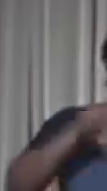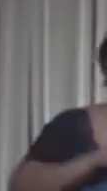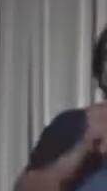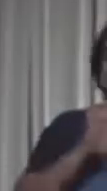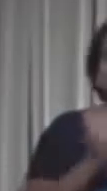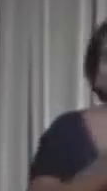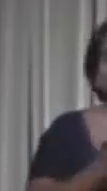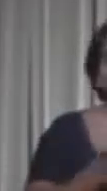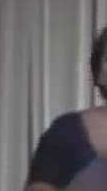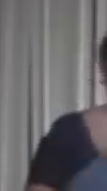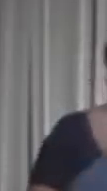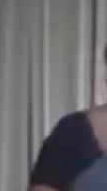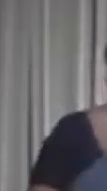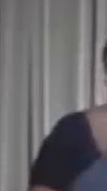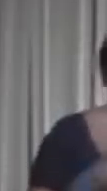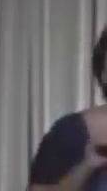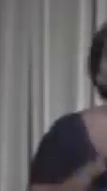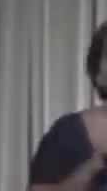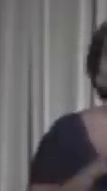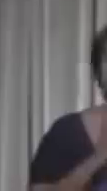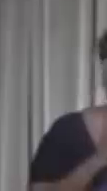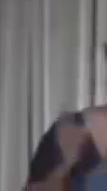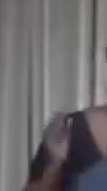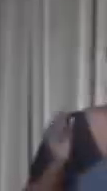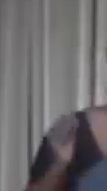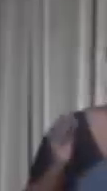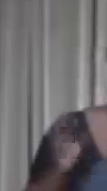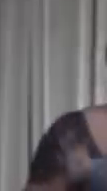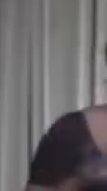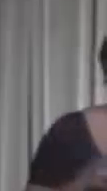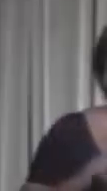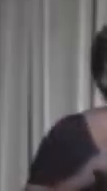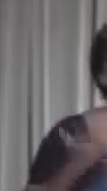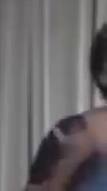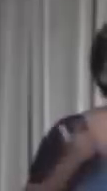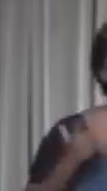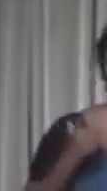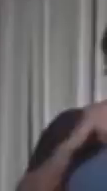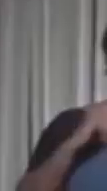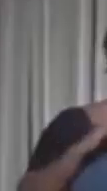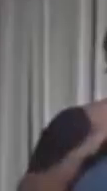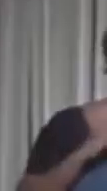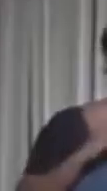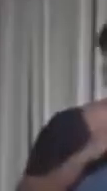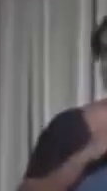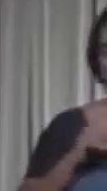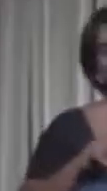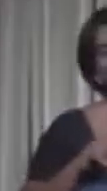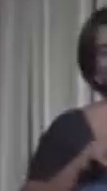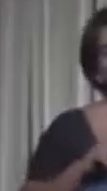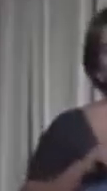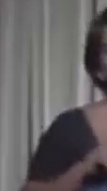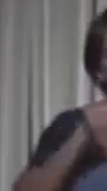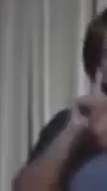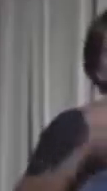போக்குவது, அவர்கள் இருப்பிடத்துக்கான வசதிகளை செய்து கொடுப்பது, அவர்களுக்கு தேவையான சுகாதார பாதுகாப்பு, அவர்களுக்கு தேவையான